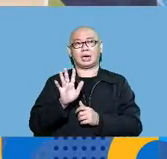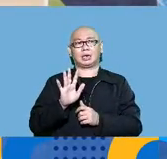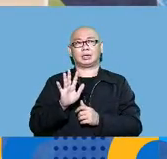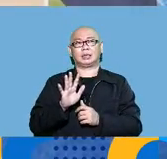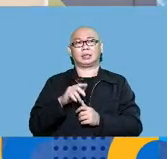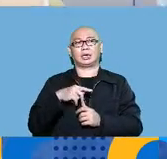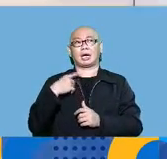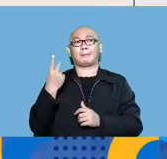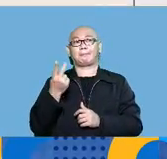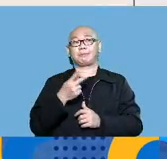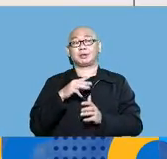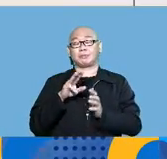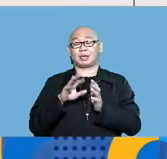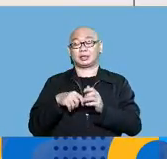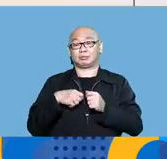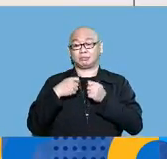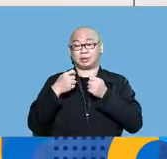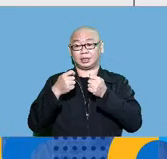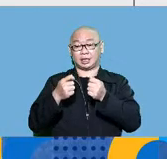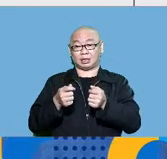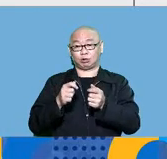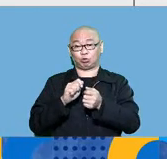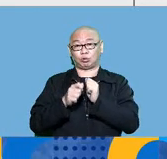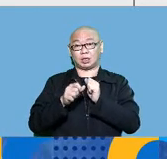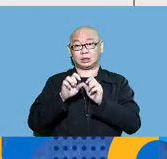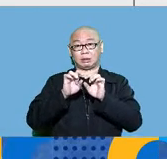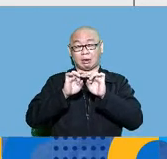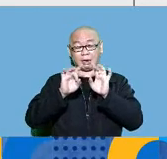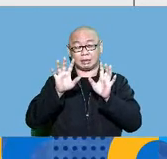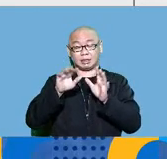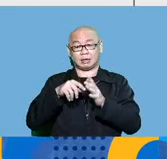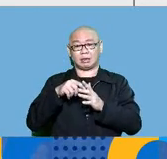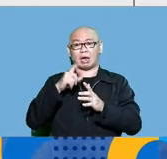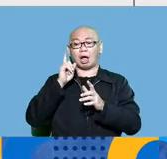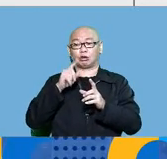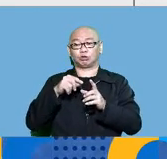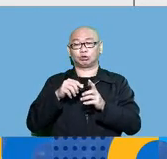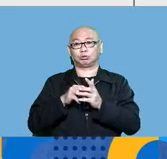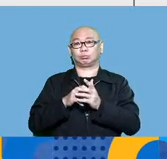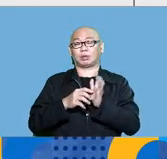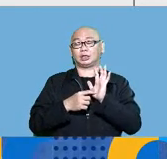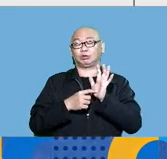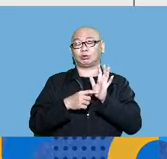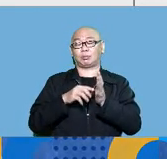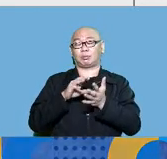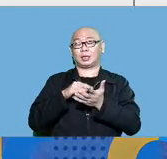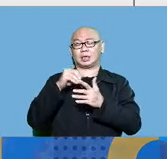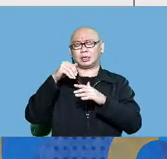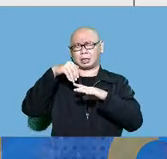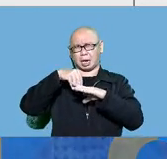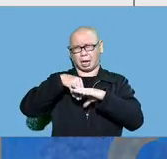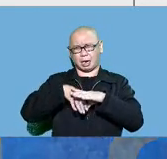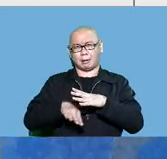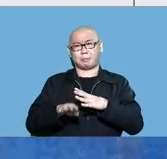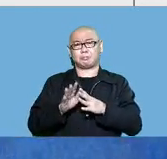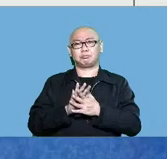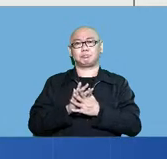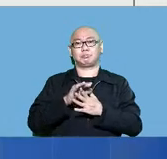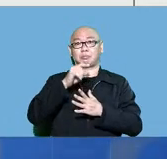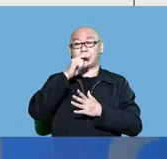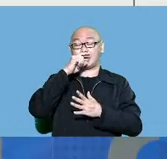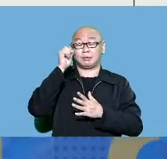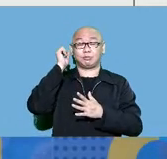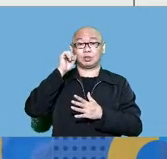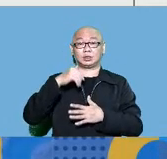Kami masih memberikan tugas-tugas lain yang memaksa mahasiswa untuk belajar lebih dalam. Bapak Ibu yang